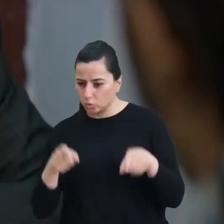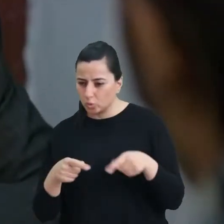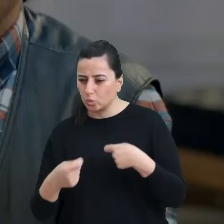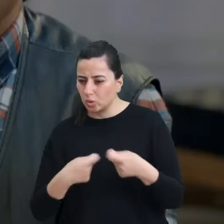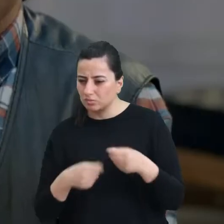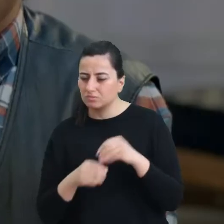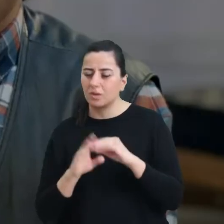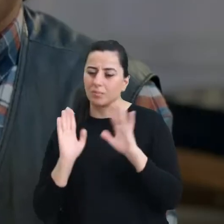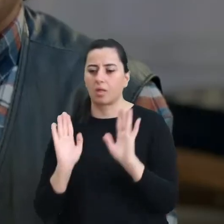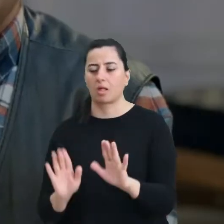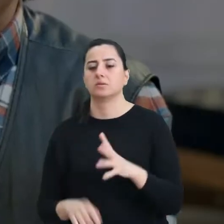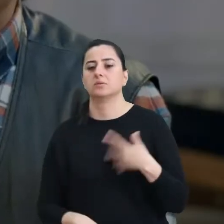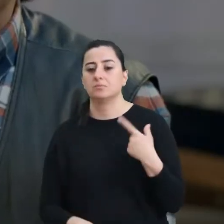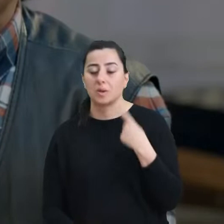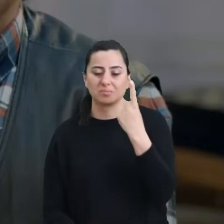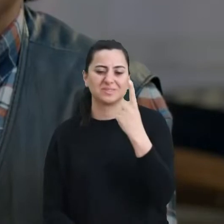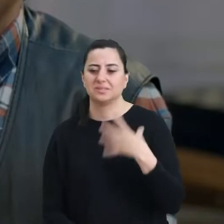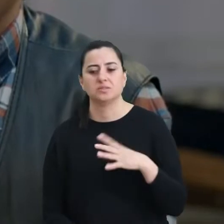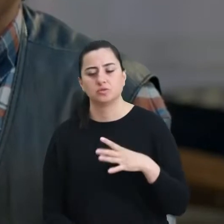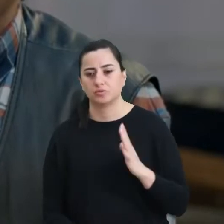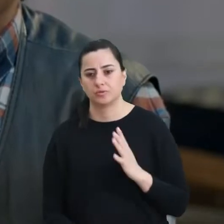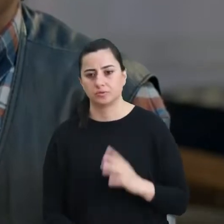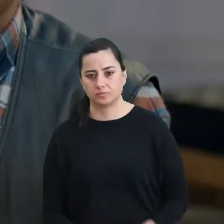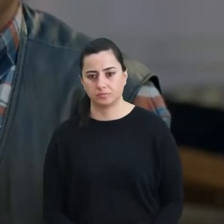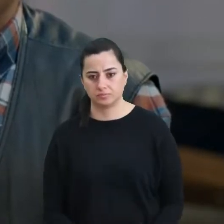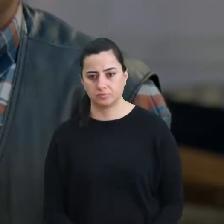de kalsın. Benim senden bir tek isteğim olacak.